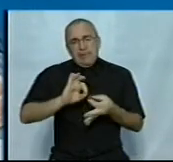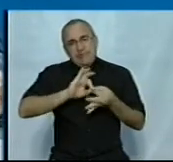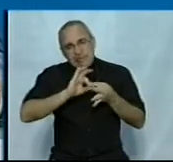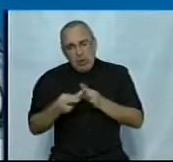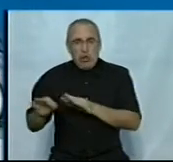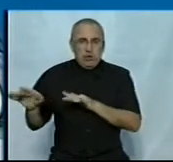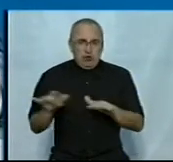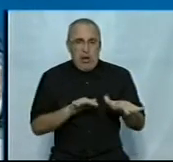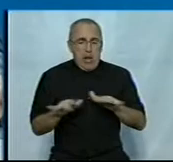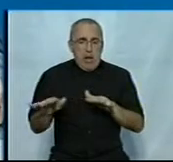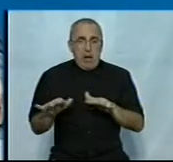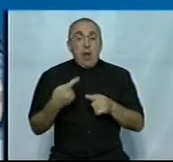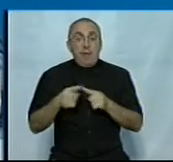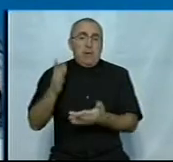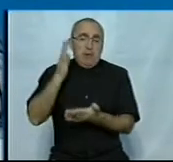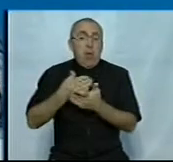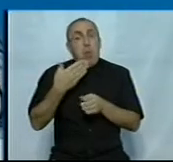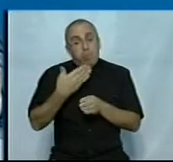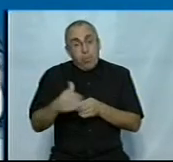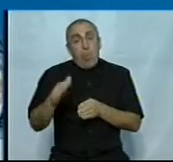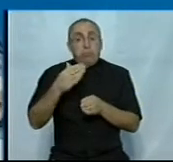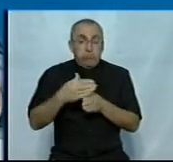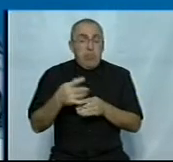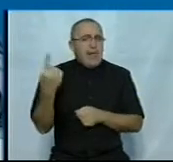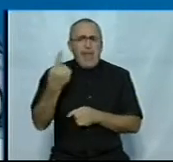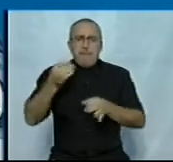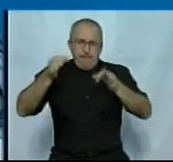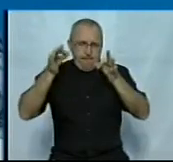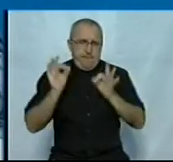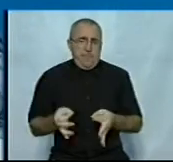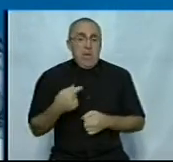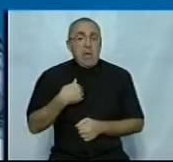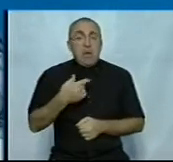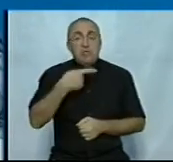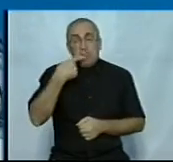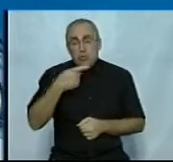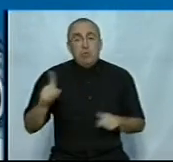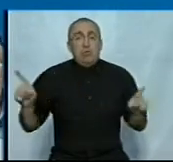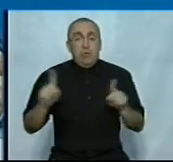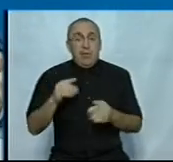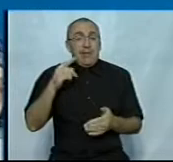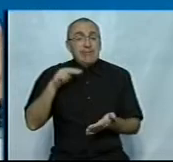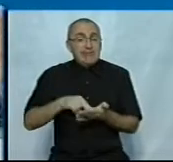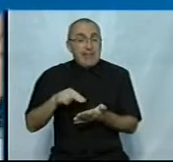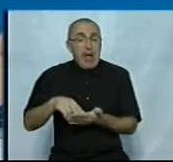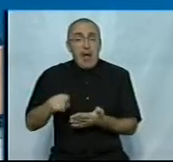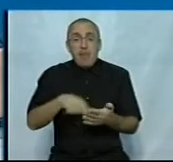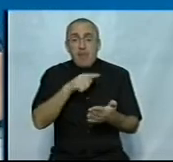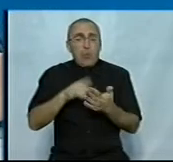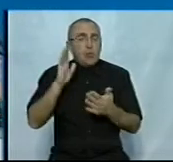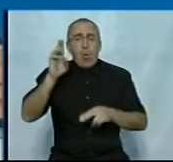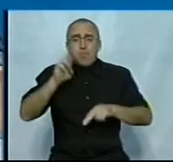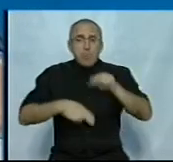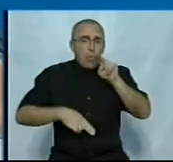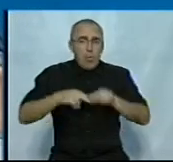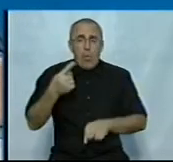шлях, але він існує і він єдино правильний. І я скажу, що ціна питання тільки